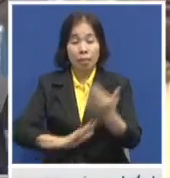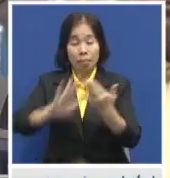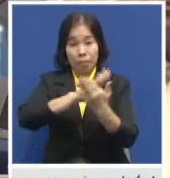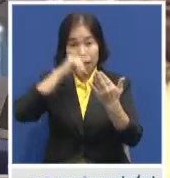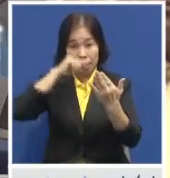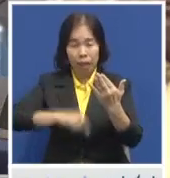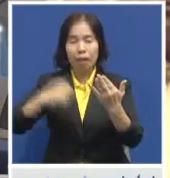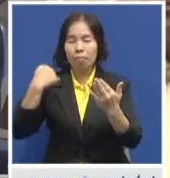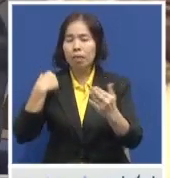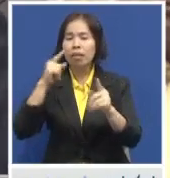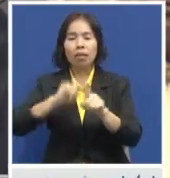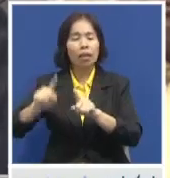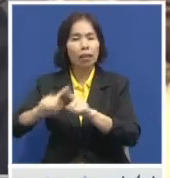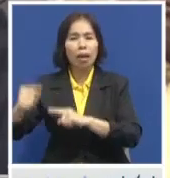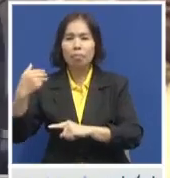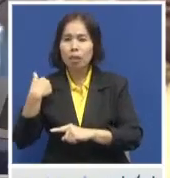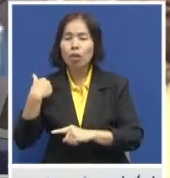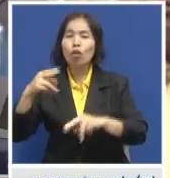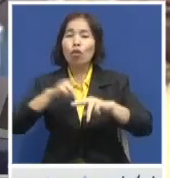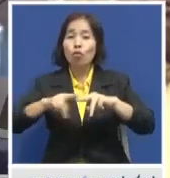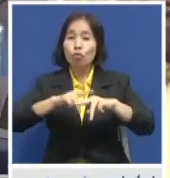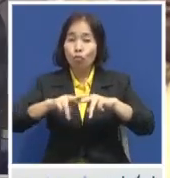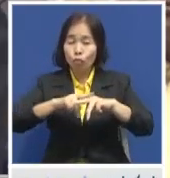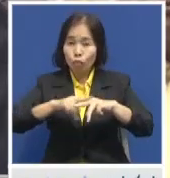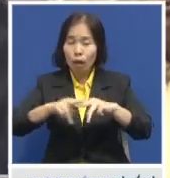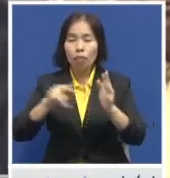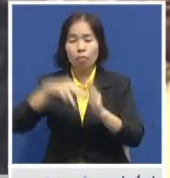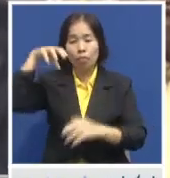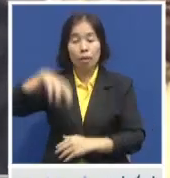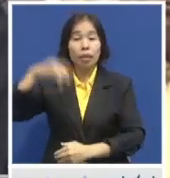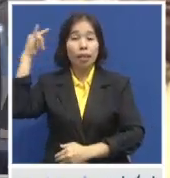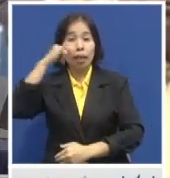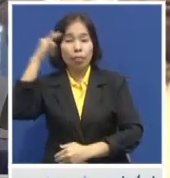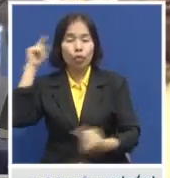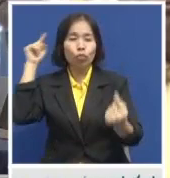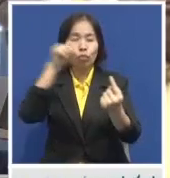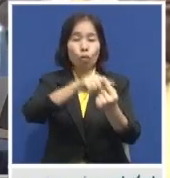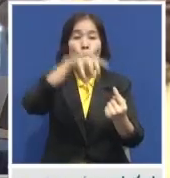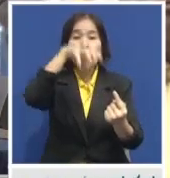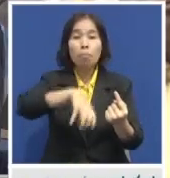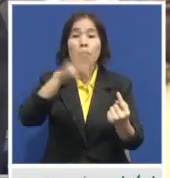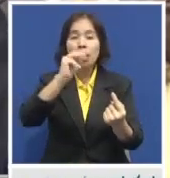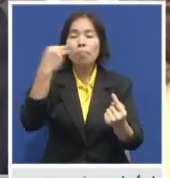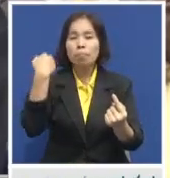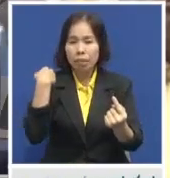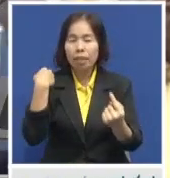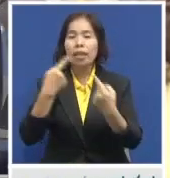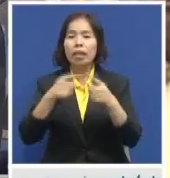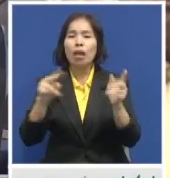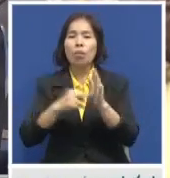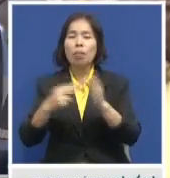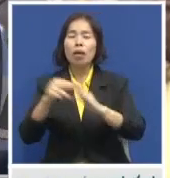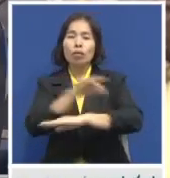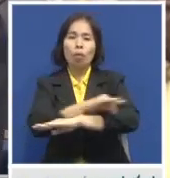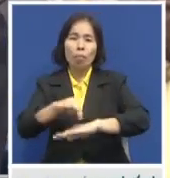ทุกอย่างครับถามว่าเรามีไหมรถไฟเชื่อมระหว่างสนามบินกับตัวเมืองมีครับแต่มีการออกแบบที่ไม่มีมาตร